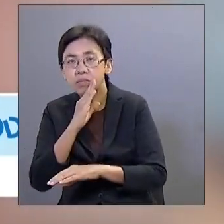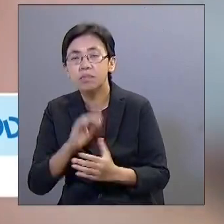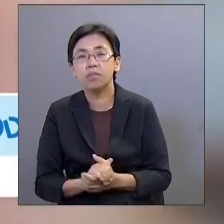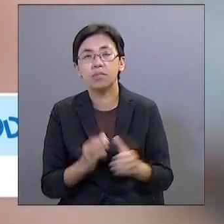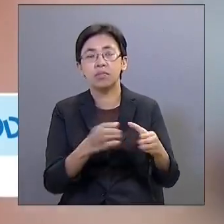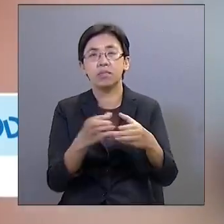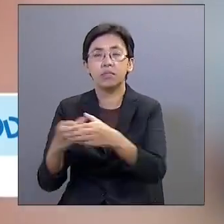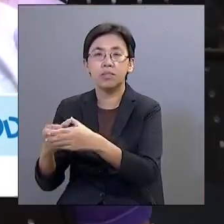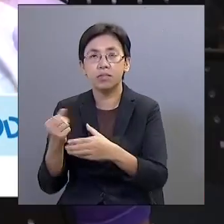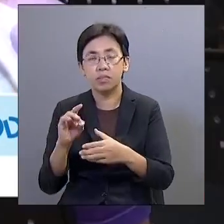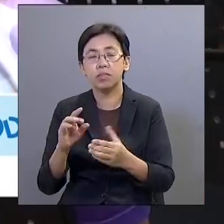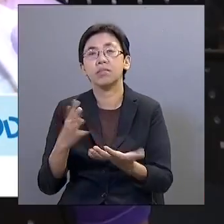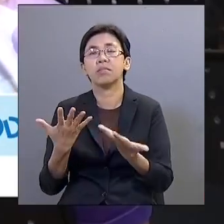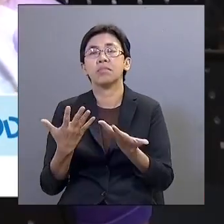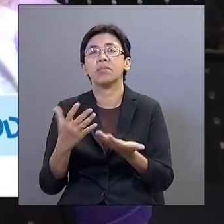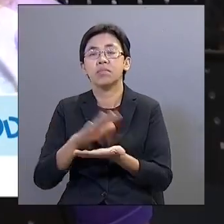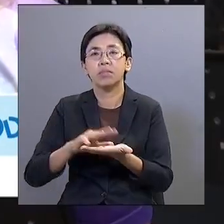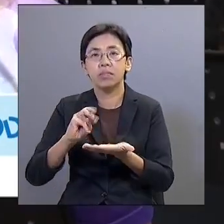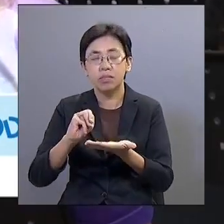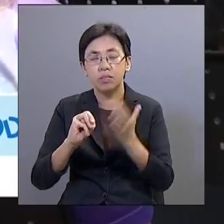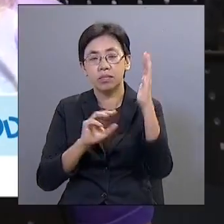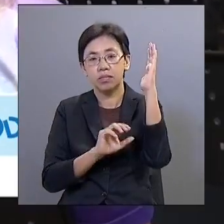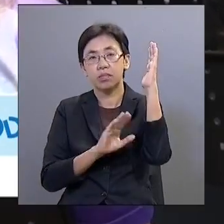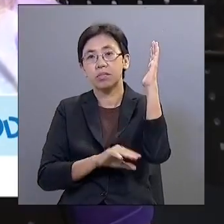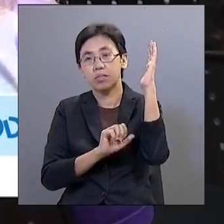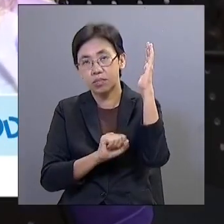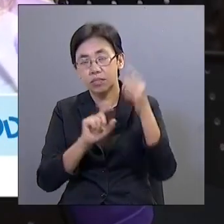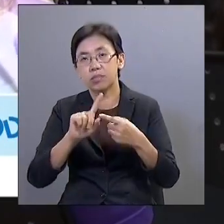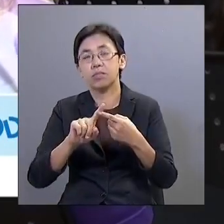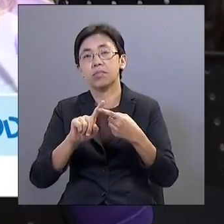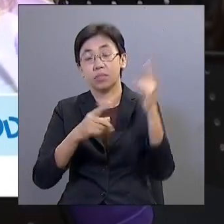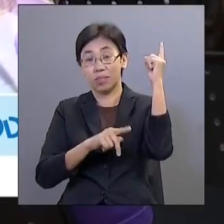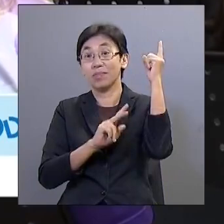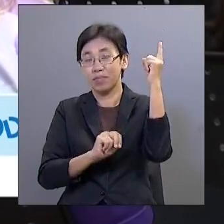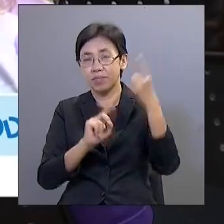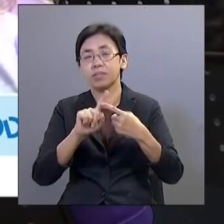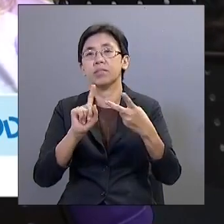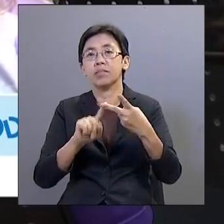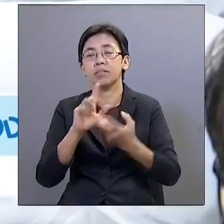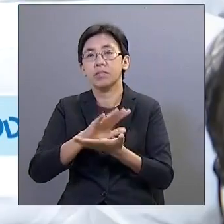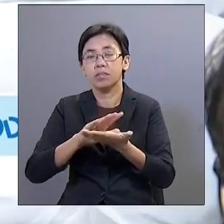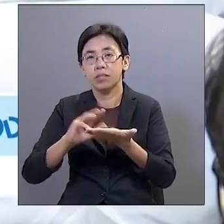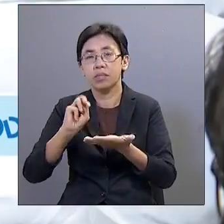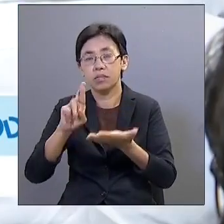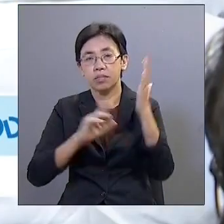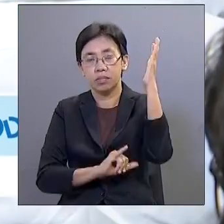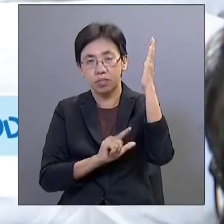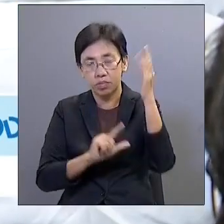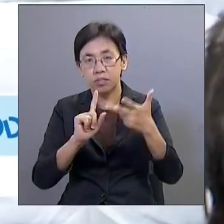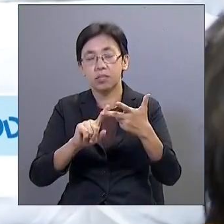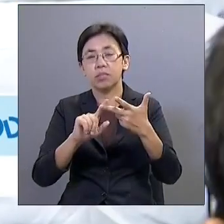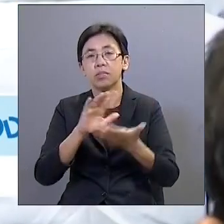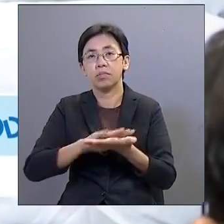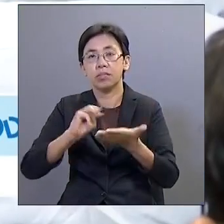มหาวิทยาลัยครับก็มีมหาวิทยาลัยสงขลานครินทร์วิทยาเขตปัตตานีมหาวิทยาลัยราชภัฏยะลามหาวิทยาลัยหาด